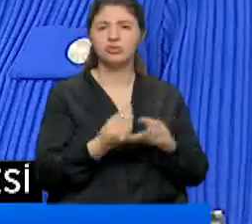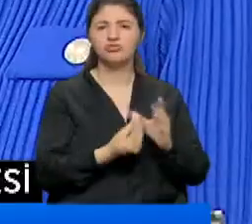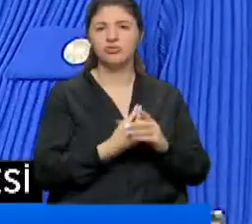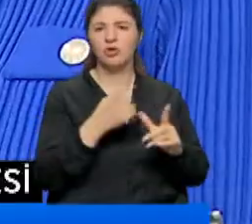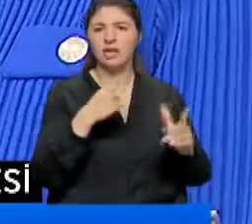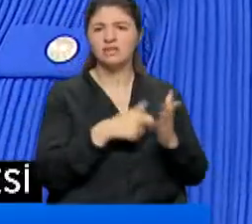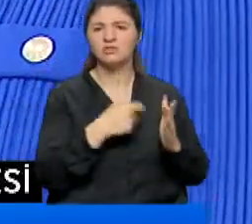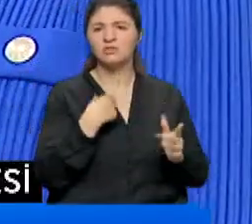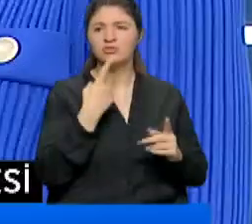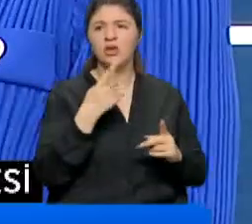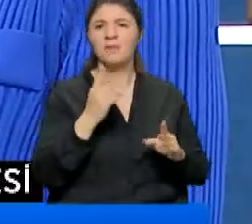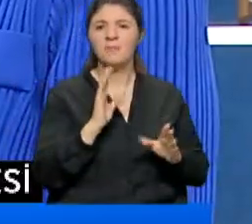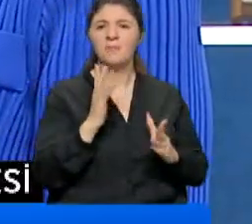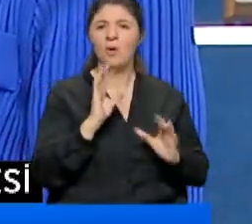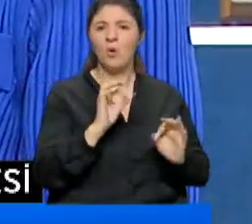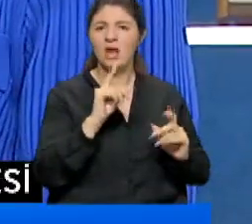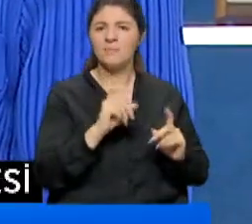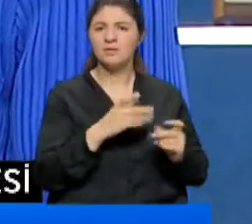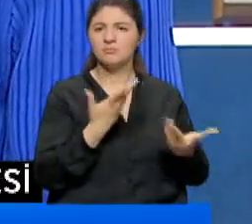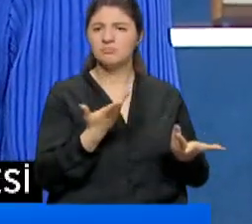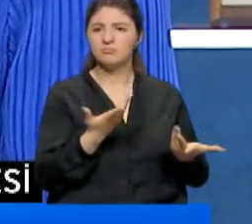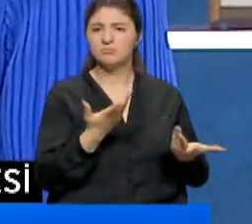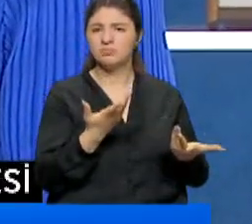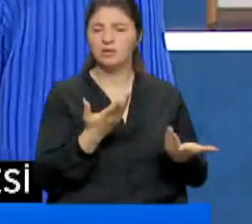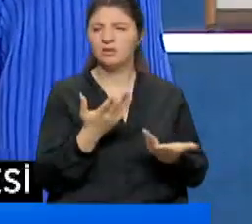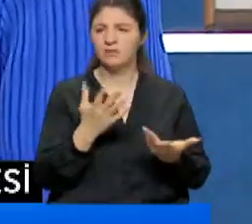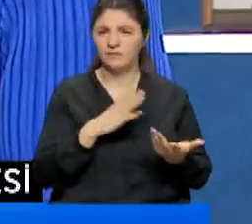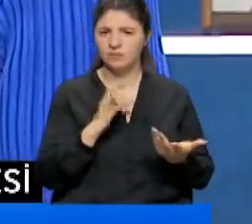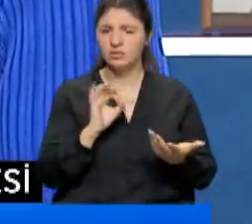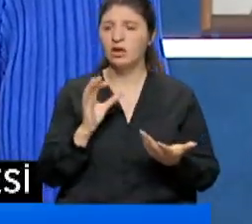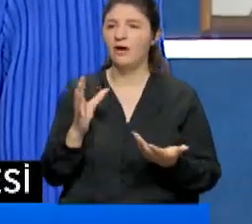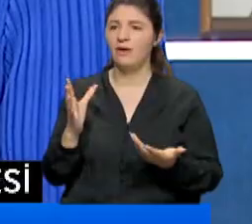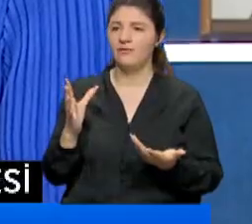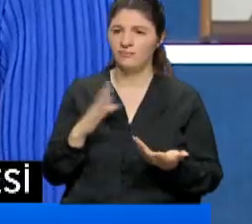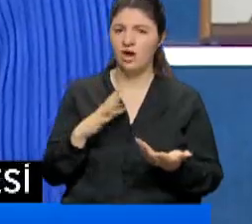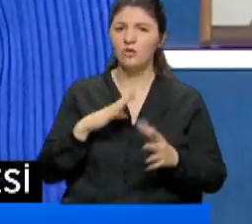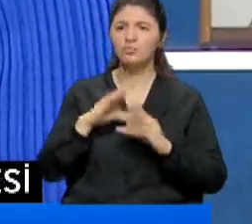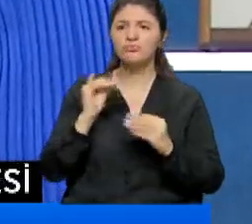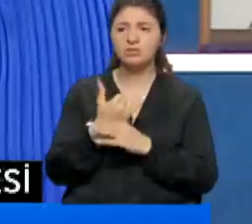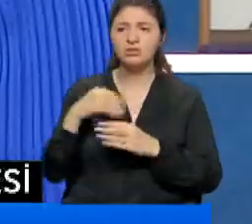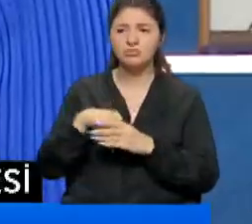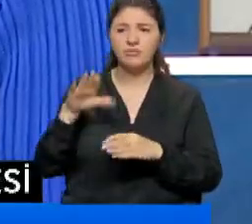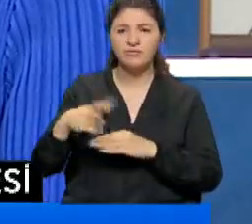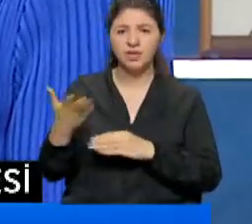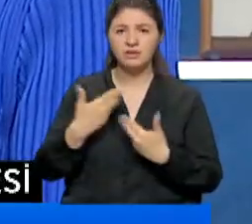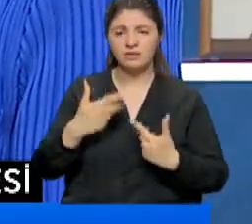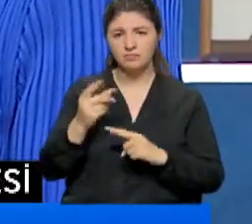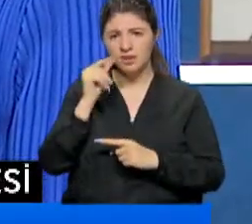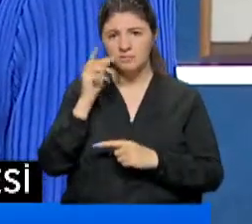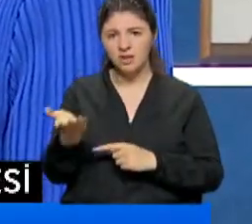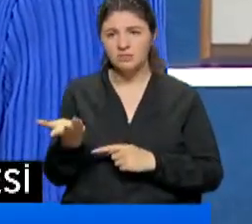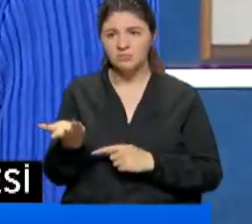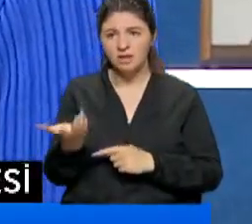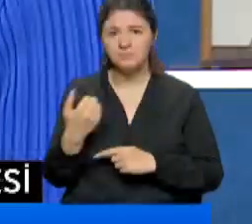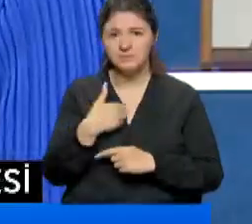diye geçiyor ama isim Vermedim ama öyle mi o var vardı Böyle yaygın bütün mesleklerde var sevgili İsmail